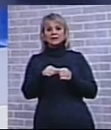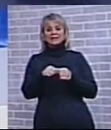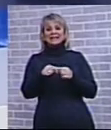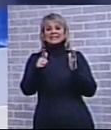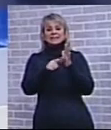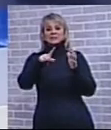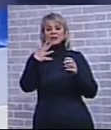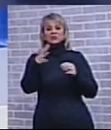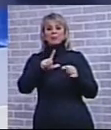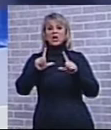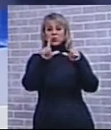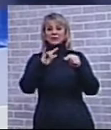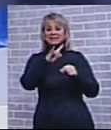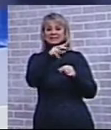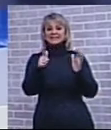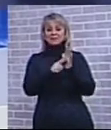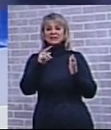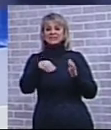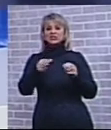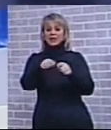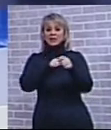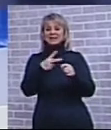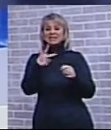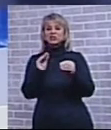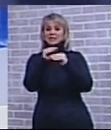Семь с половиной часов полета на 7000 километров, 3